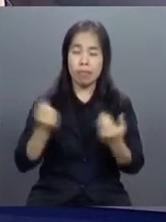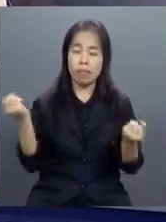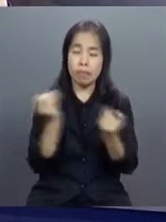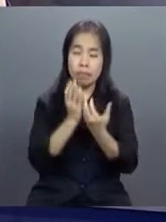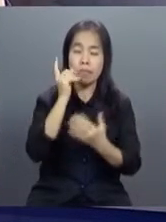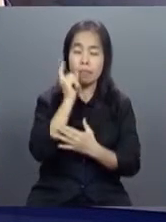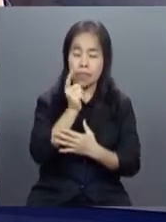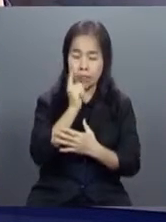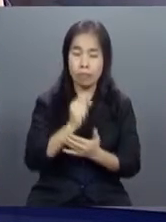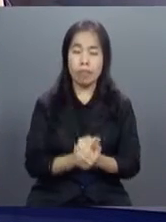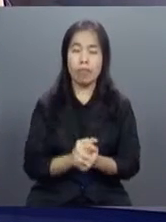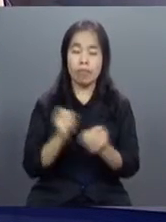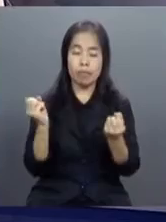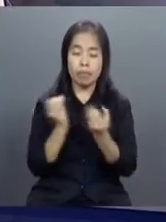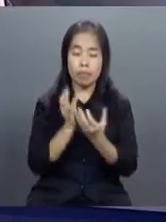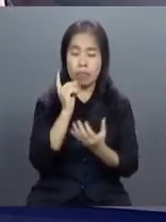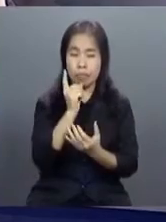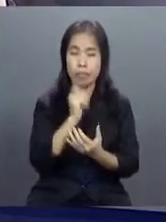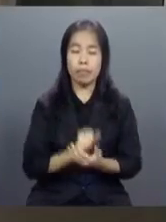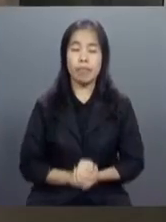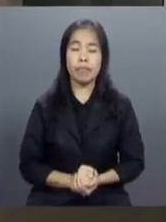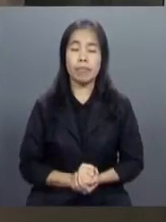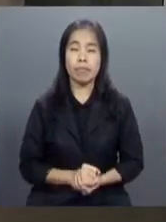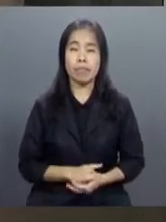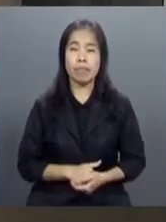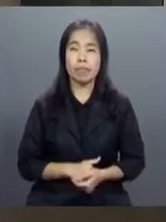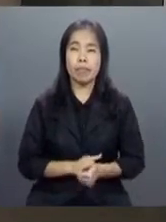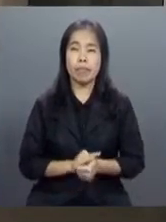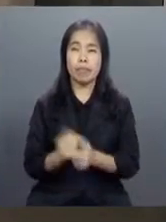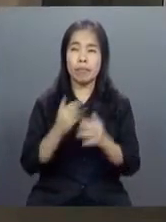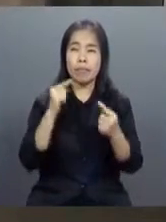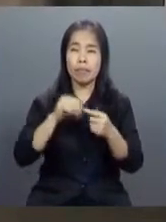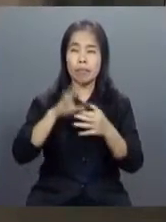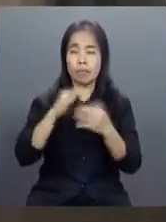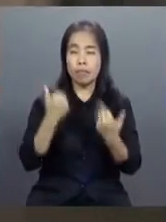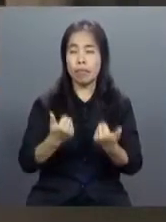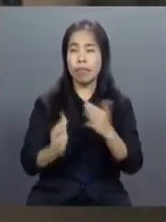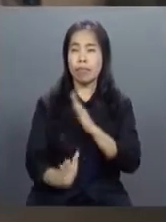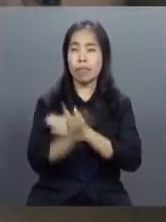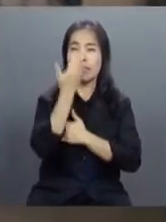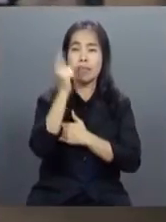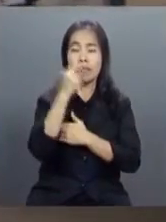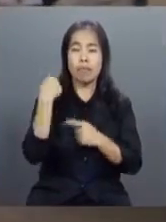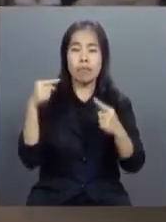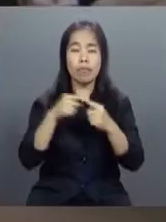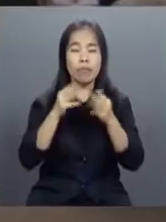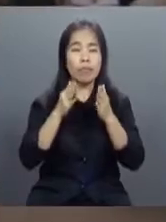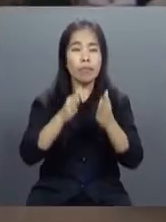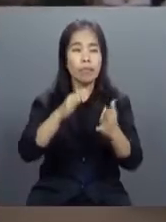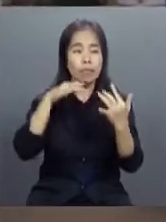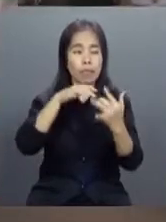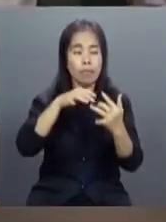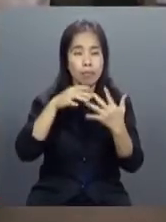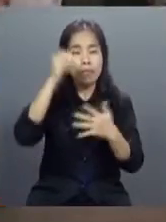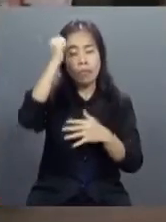ผู้โดยสารนั้นได้รับผลกทบอย่างแน่นอนค่ะถ้าหากเราไปดูเหตุการณ์ตั้งแต่ช่วงเช้าที่ผ่านมานะคะฝ่ายสื่อสารองค์การบบริษัท